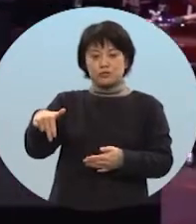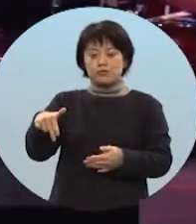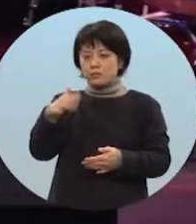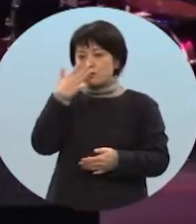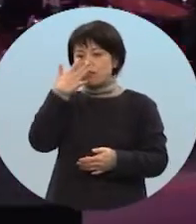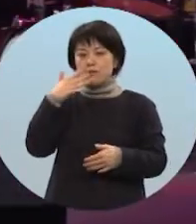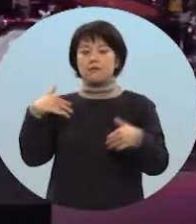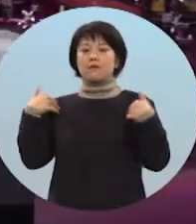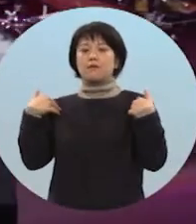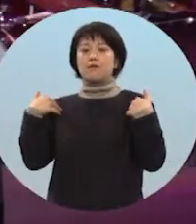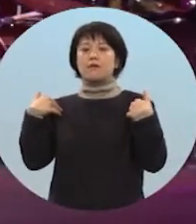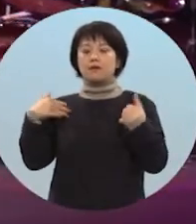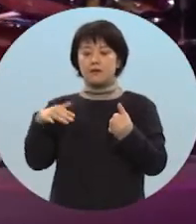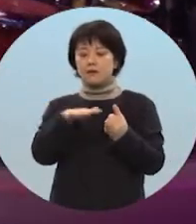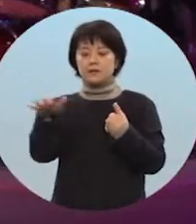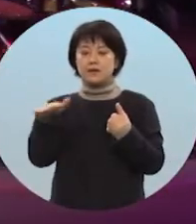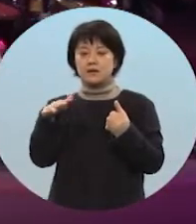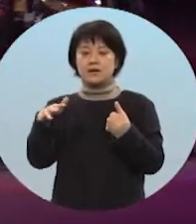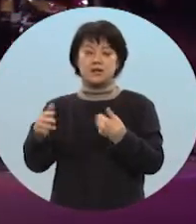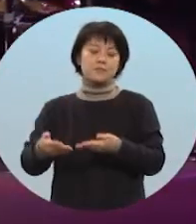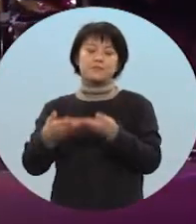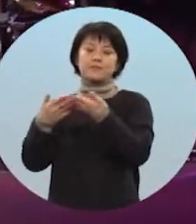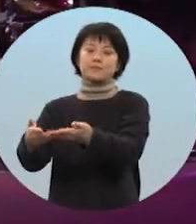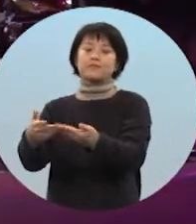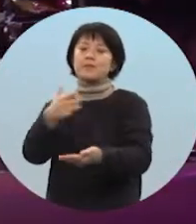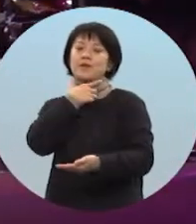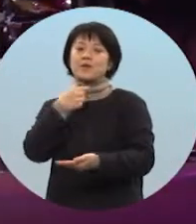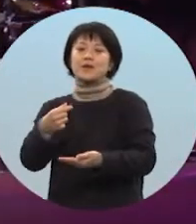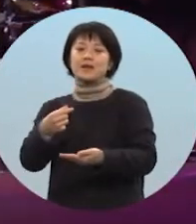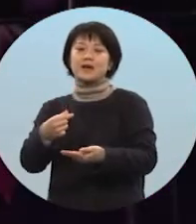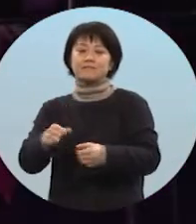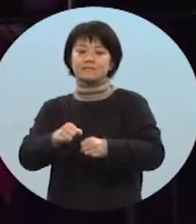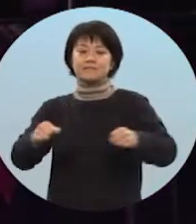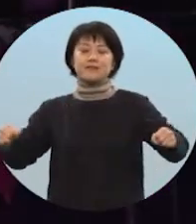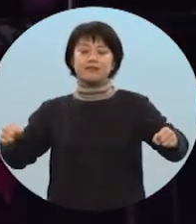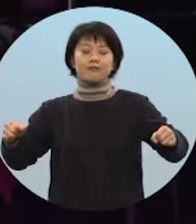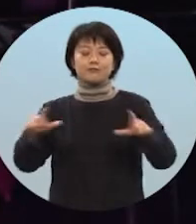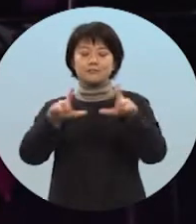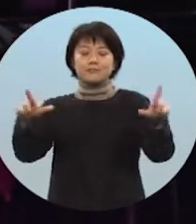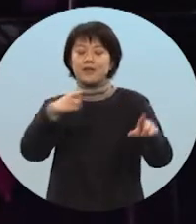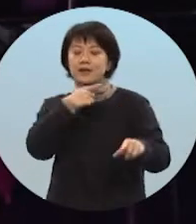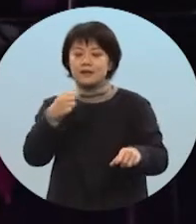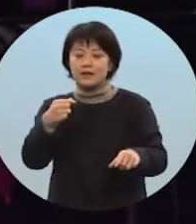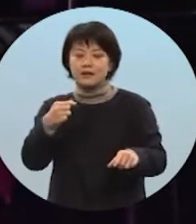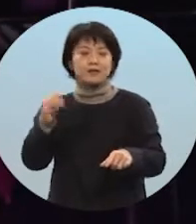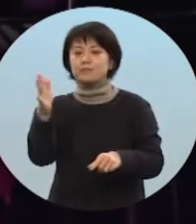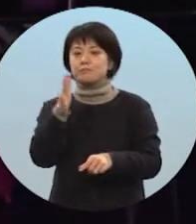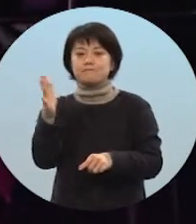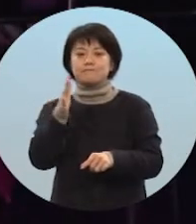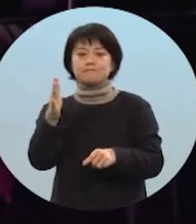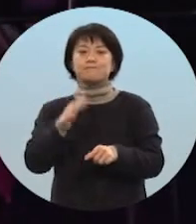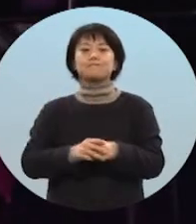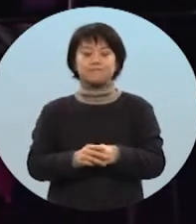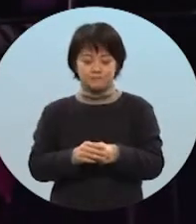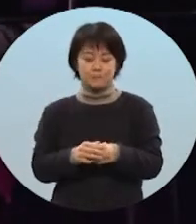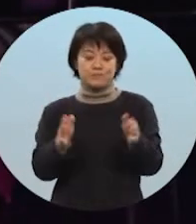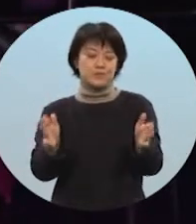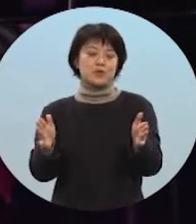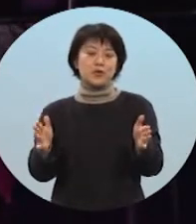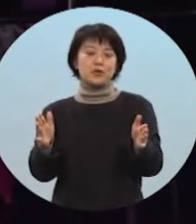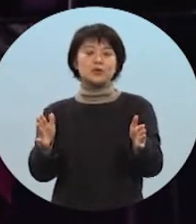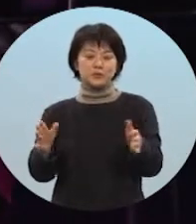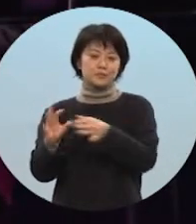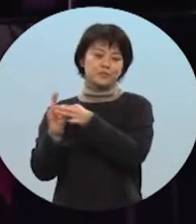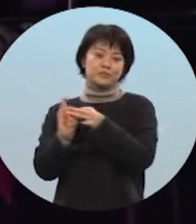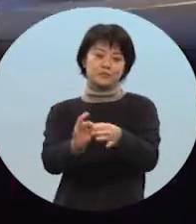決してこれ以上ね広い会場でとかジャズフェスでやりましょうとそういう考えもないんで、地道にですねやらせていただければと思ってますけ